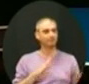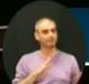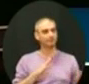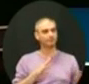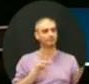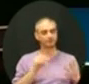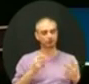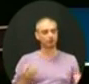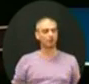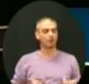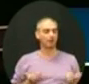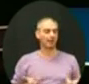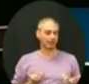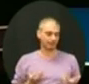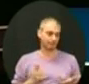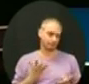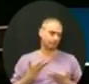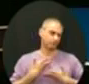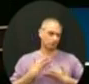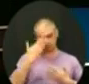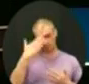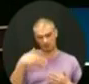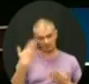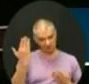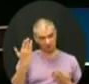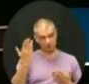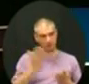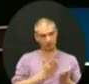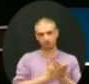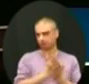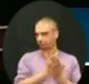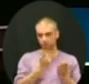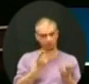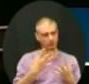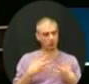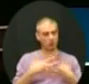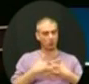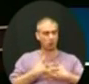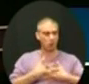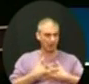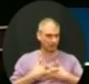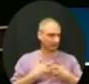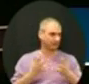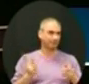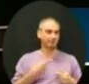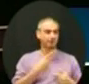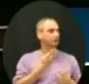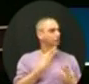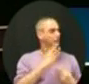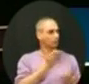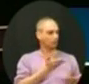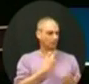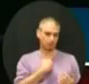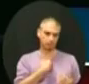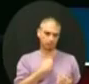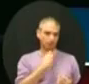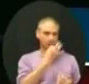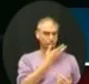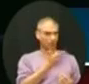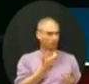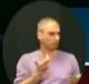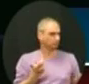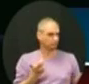יש את ארגז הכלים המקובל והידוע, הקבוע. הליכה לקואליציה ושרדות שם. יותר מזה, אור, אני רוצה לשאול אותך,